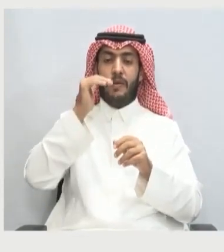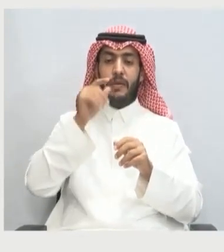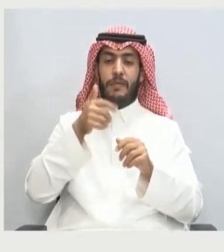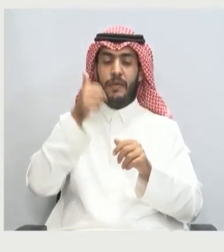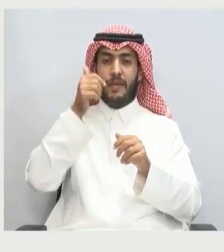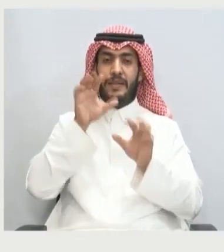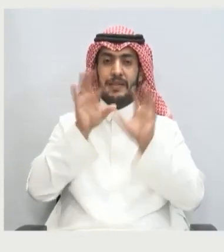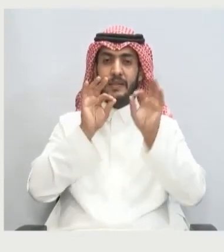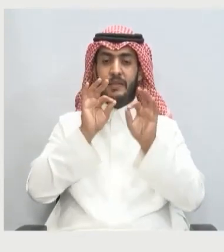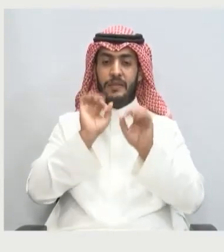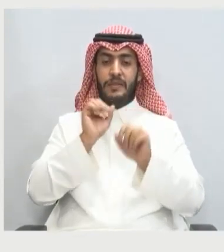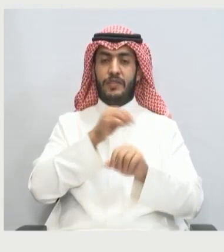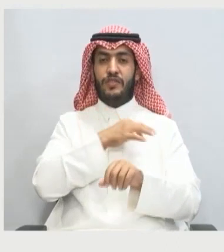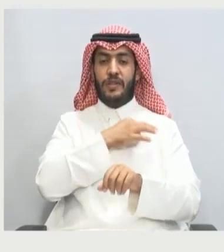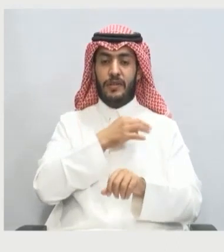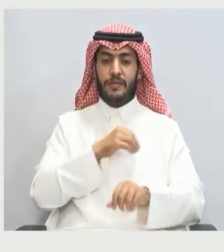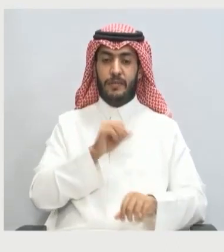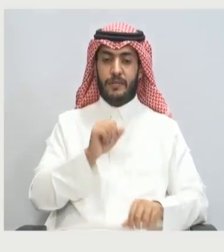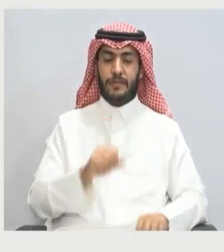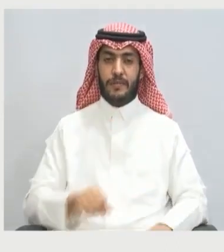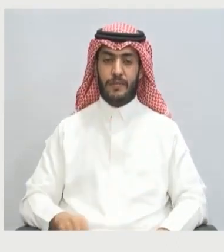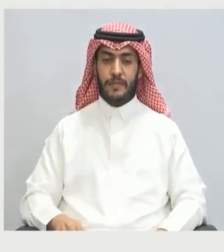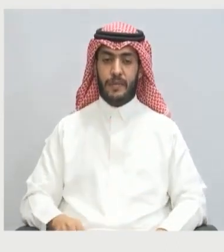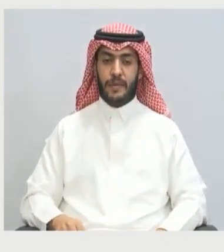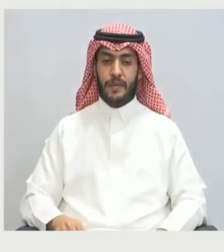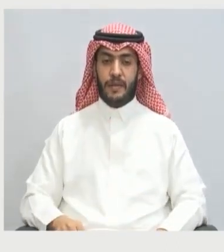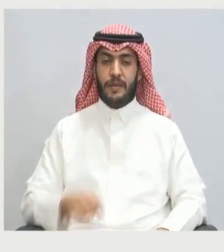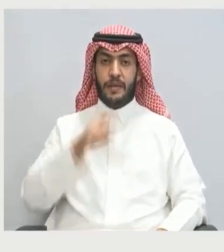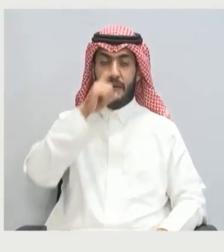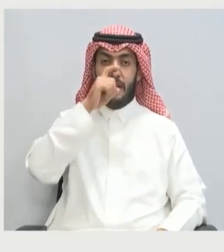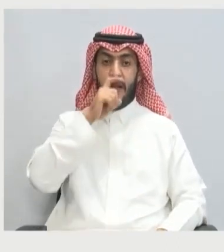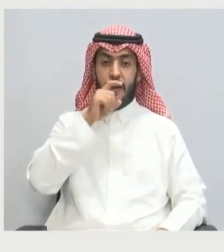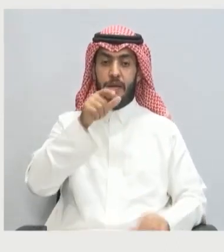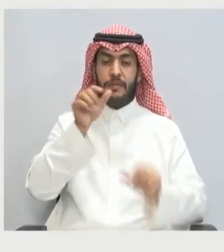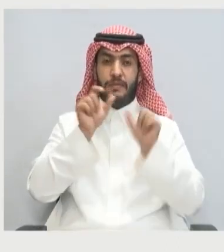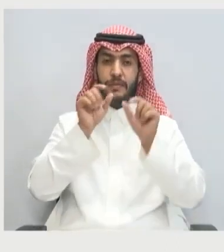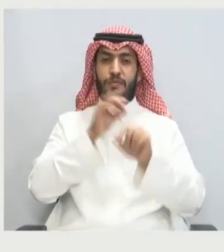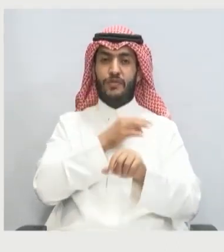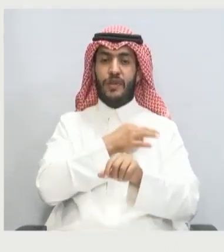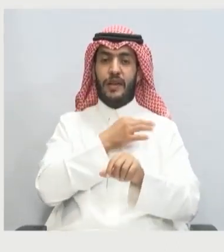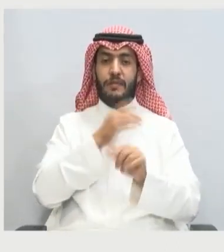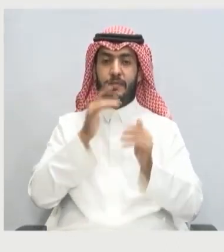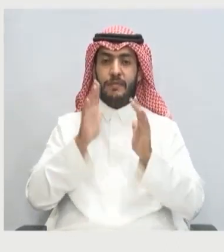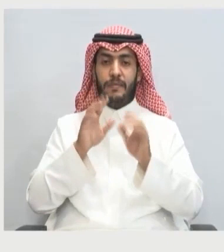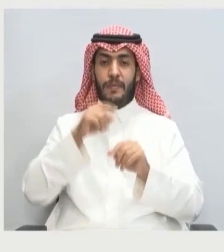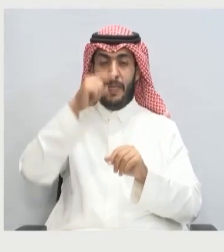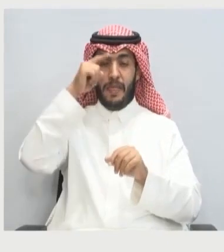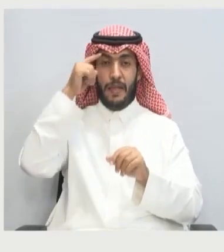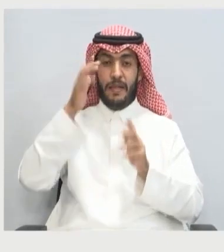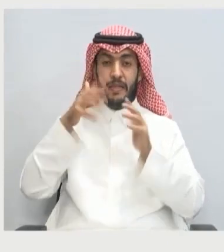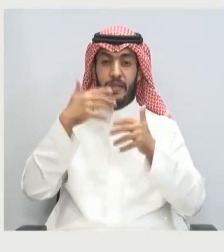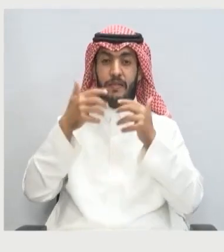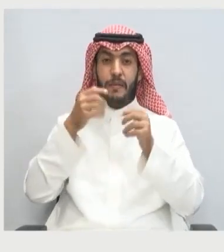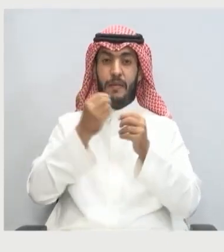التي يتم تحديدها ايضا قلنا لابد ان تكون تحديدها تجريبيا اذا حدث